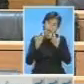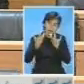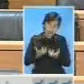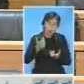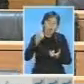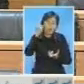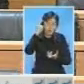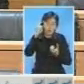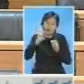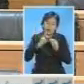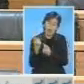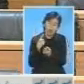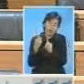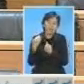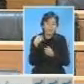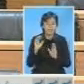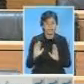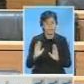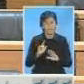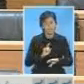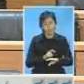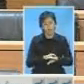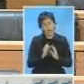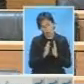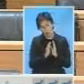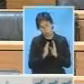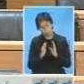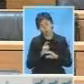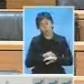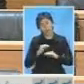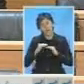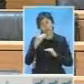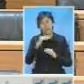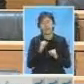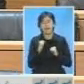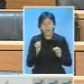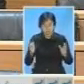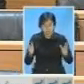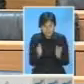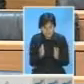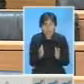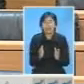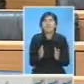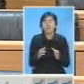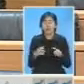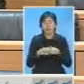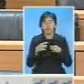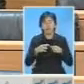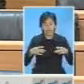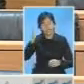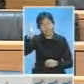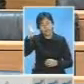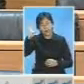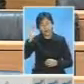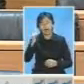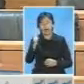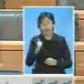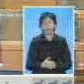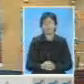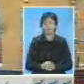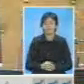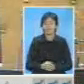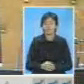นะครับแต่ว่าท่านใช้เวลาไปมากพอสมควรถ้ากระชับรัดกุมไปกว่านี้ก็จะทำให้ฝ่ายค้านได้มีโอกาสทำงานมากยิ่ง พอแล้วครับท่านอภิปร